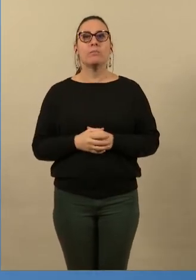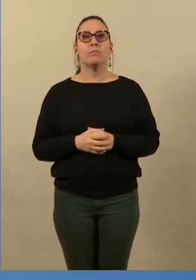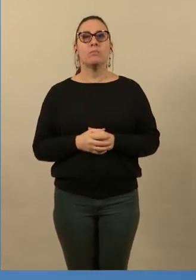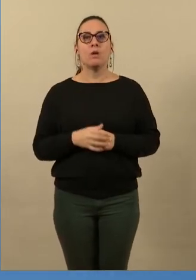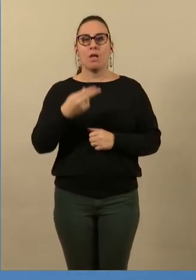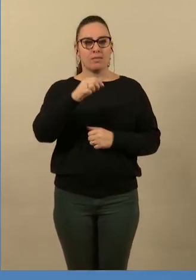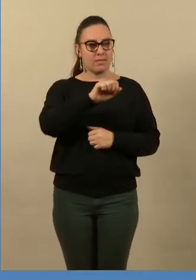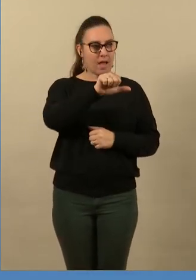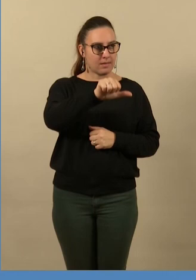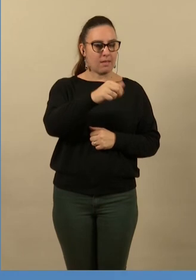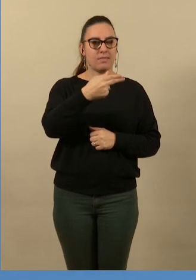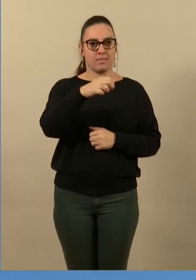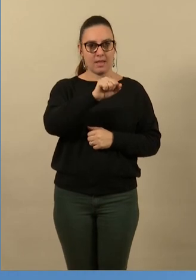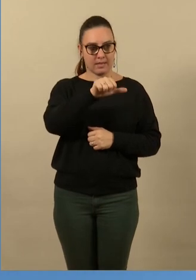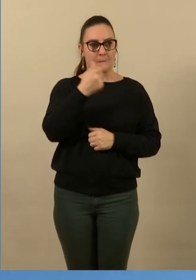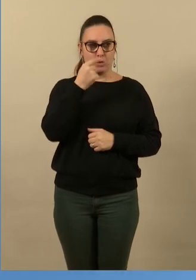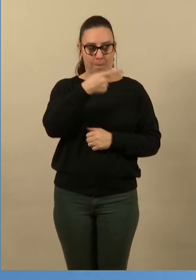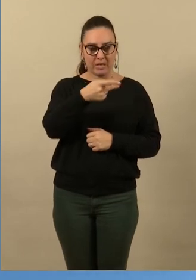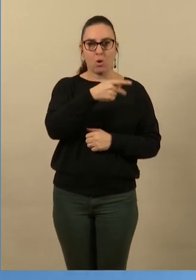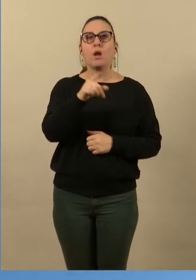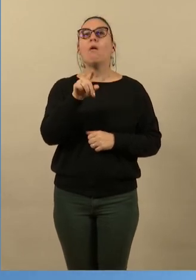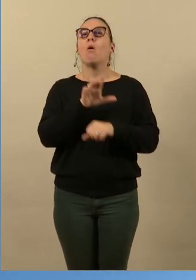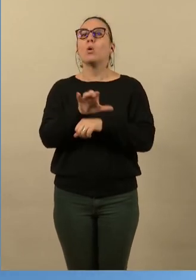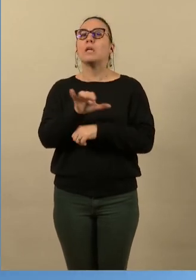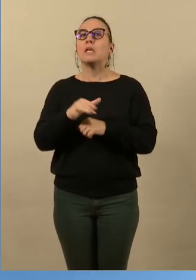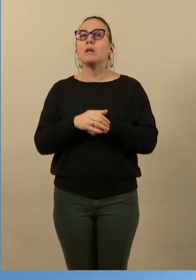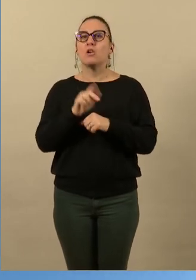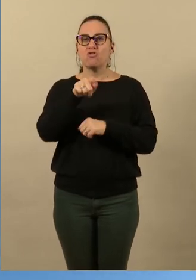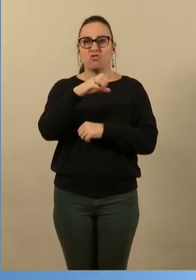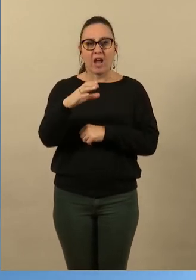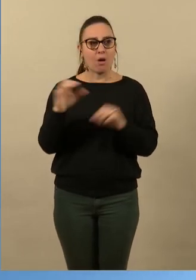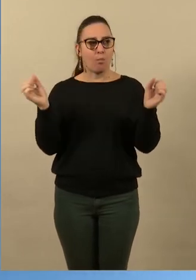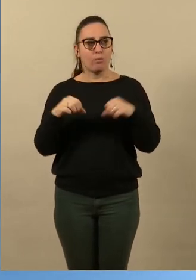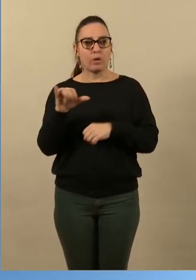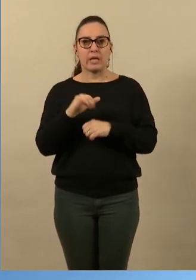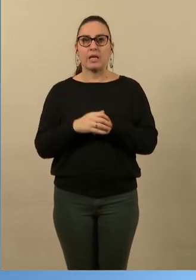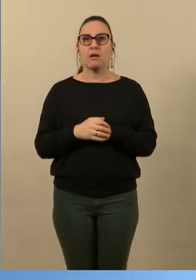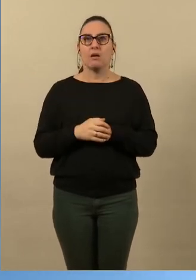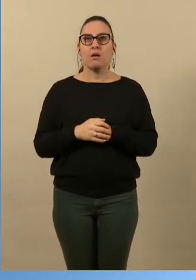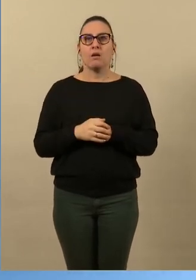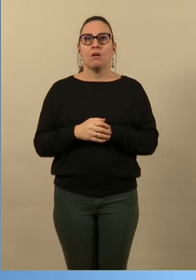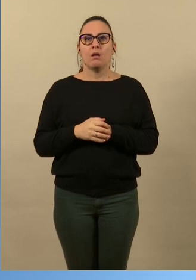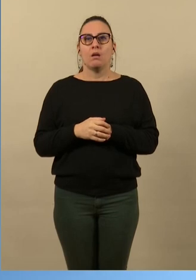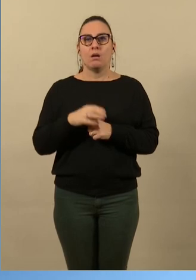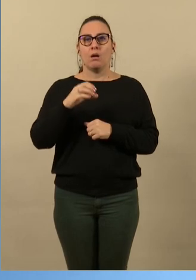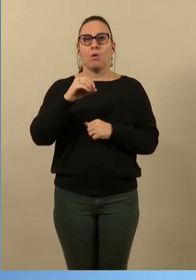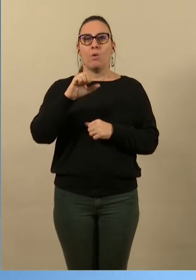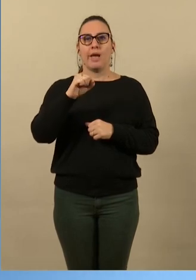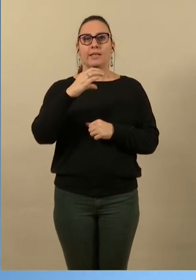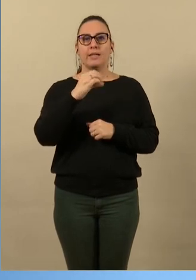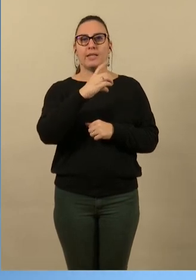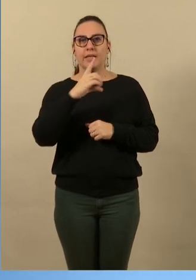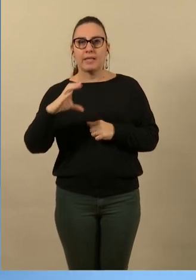NASA qui vote monsieur Picolet qui vote contre euh JEC qui vote pour CDDC